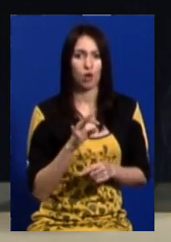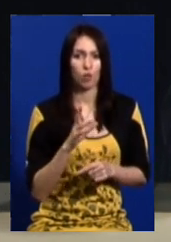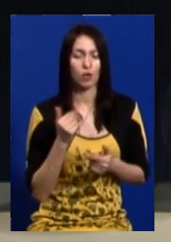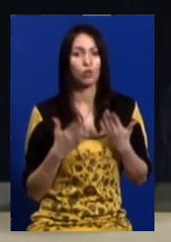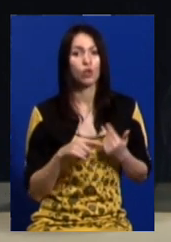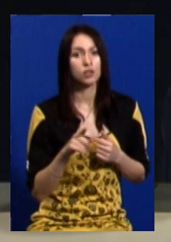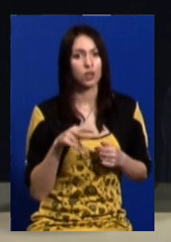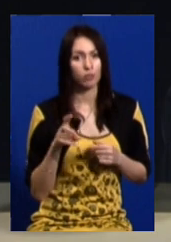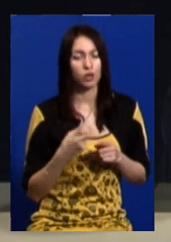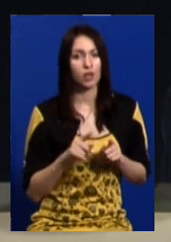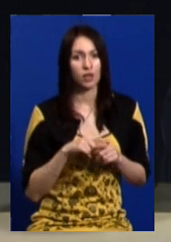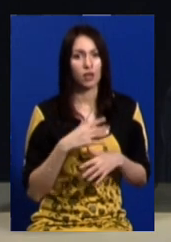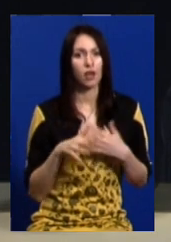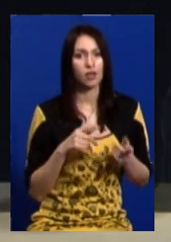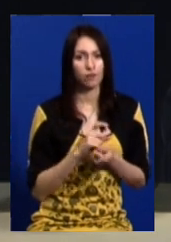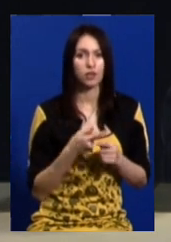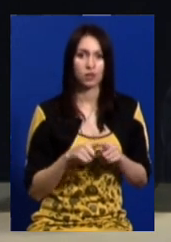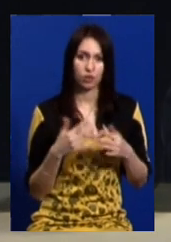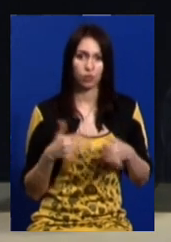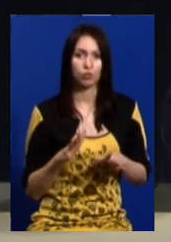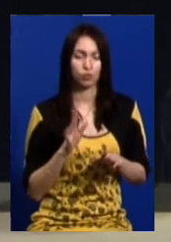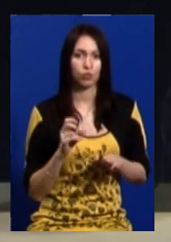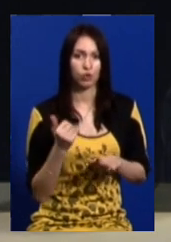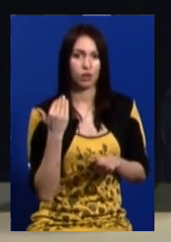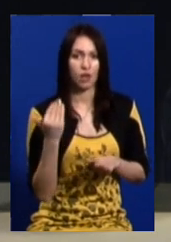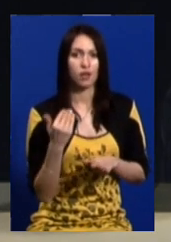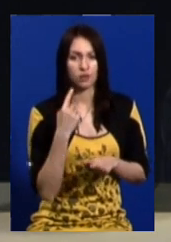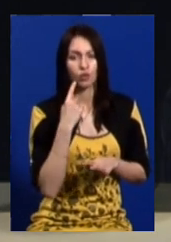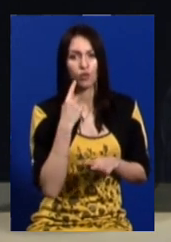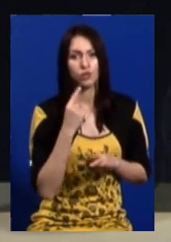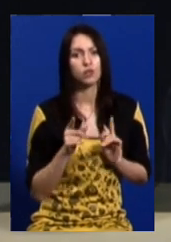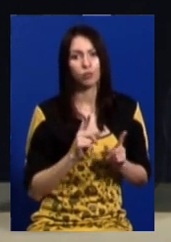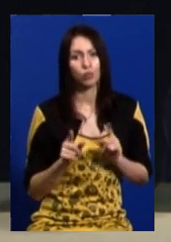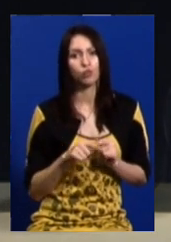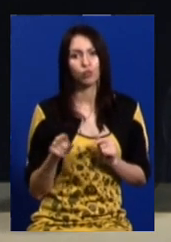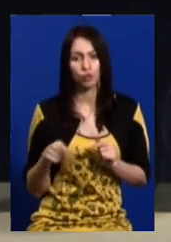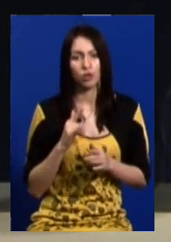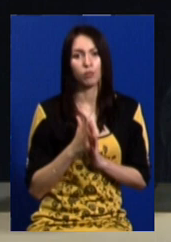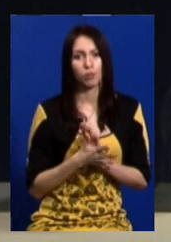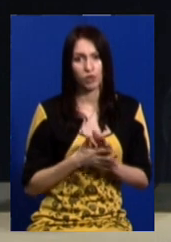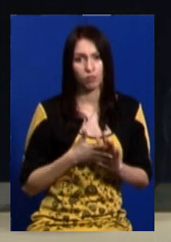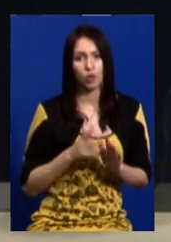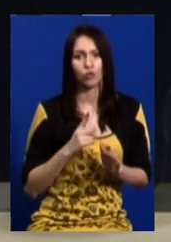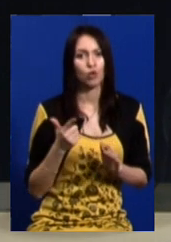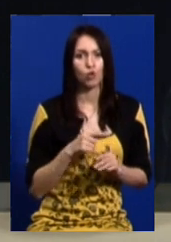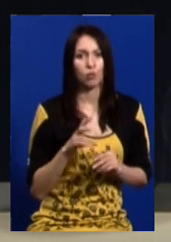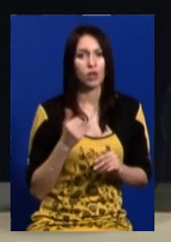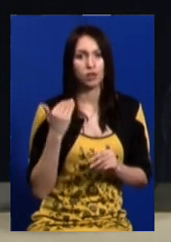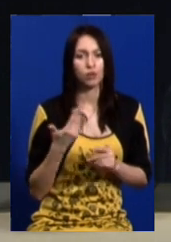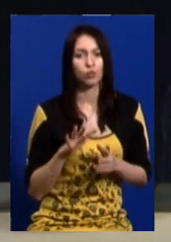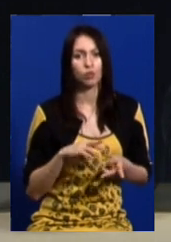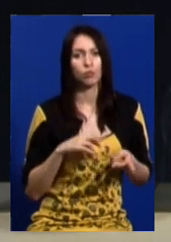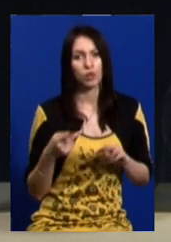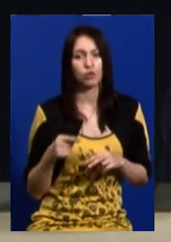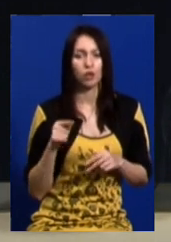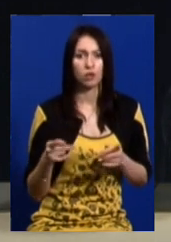вони підуть на такі конфлікти, ну, це вже буде на їхній, знову ж таки, совісті, тому що вони розуміють, що ця громада вже не їхня, вона вже перейшла,